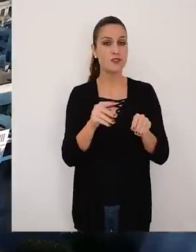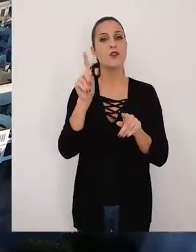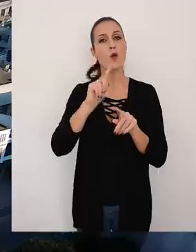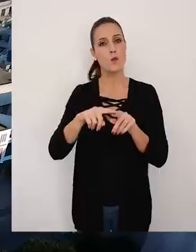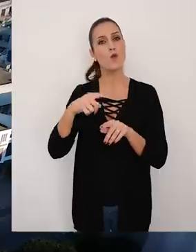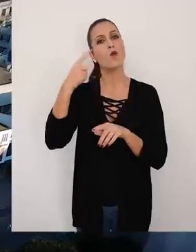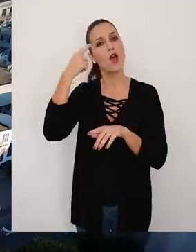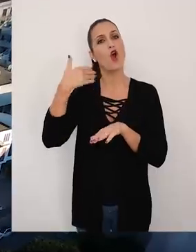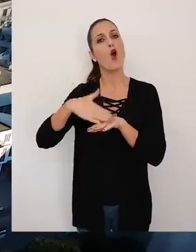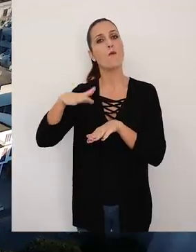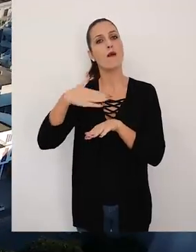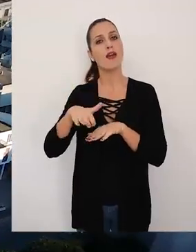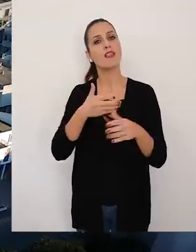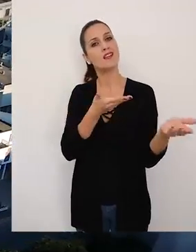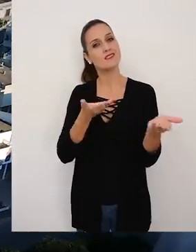ospitalità.